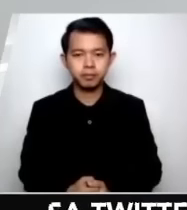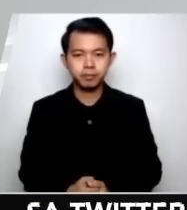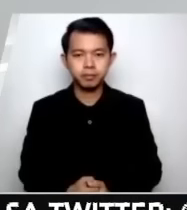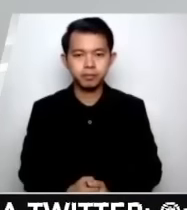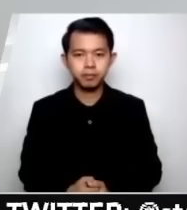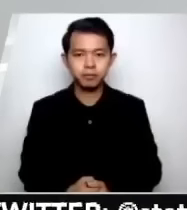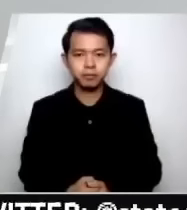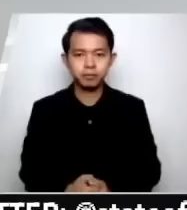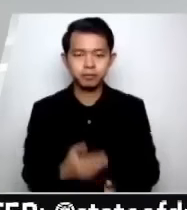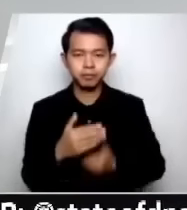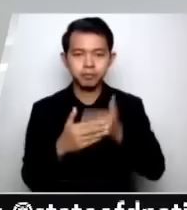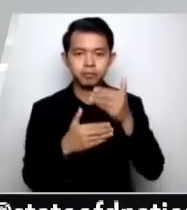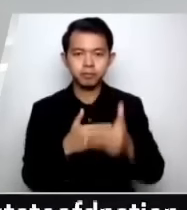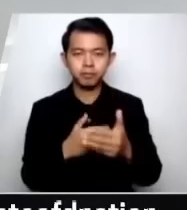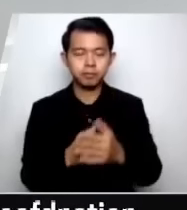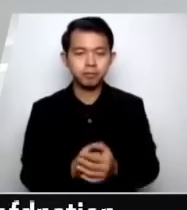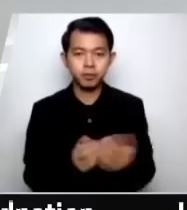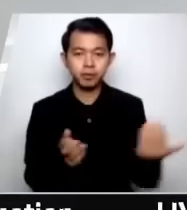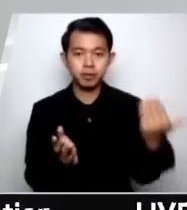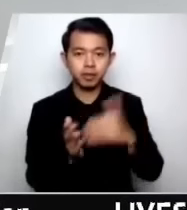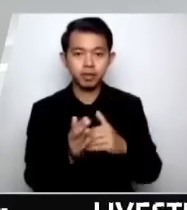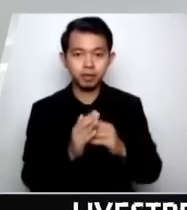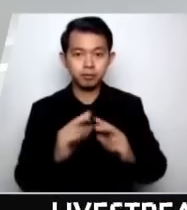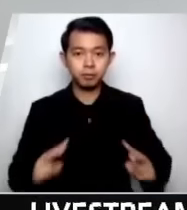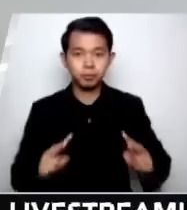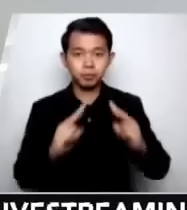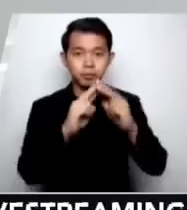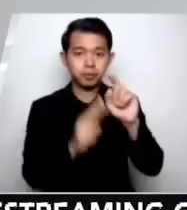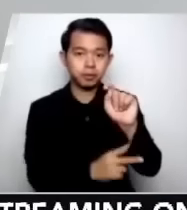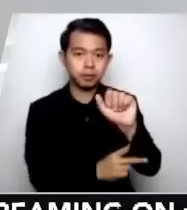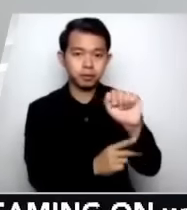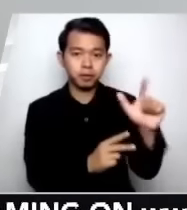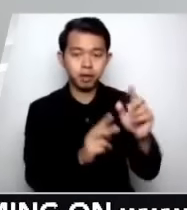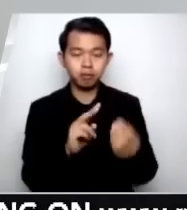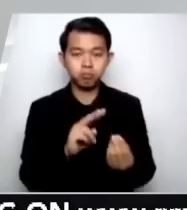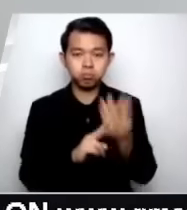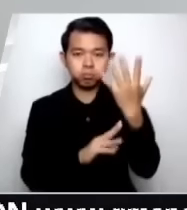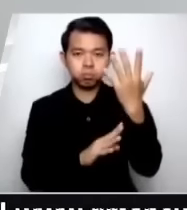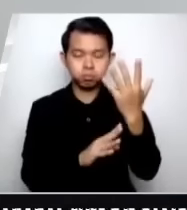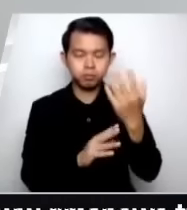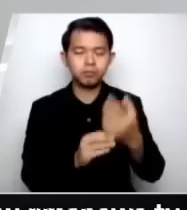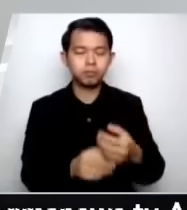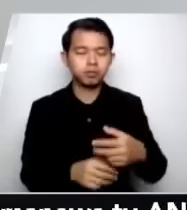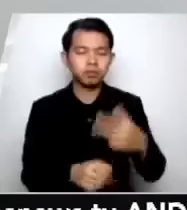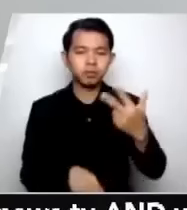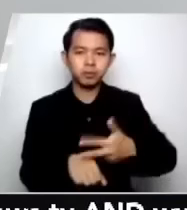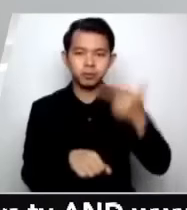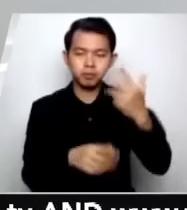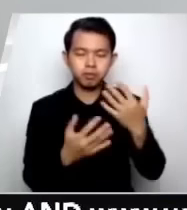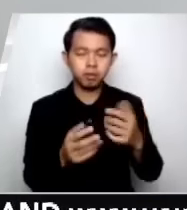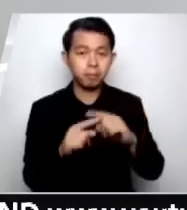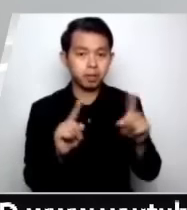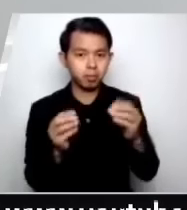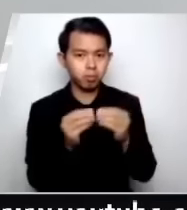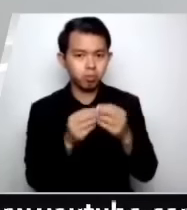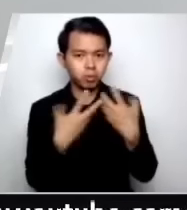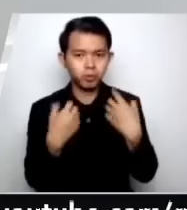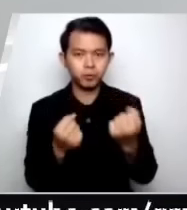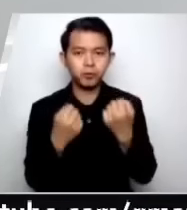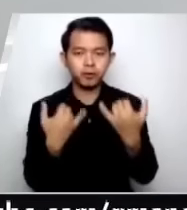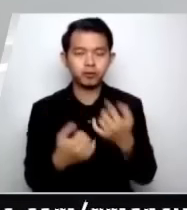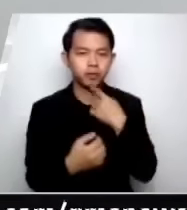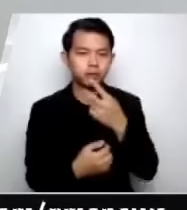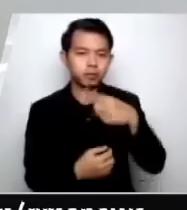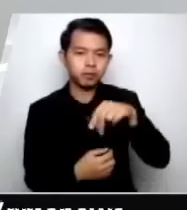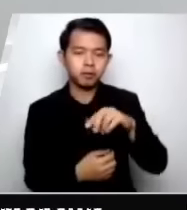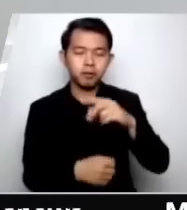Sumabog na naman ang Bulkang Taal. Pinakamalakas daw ito ngayong taon ayon sa FIVOX. Ilang lugar sa Batangas ang muling inulan ng